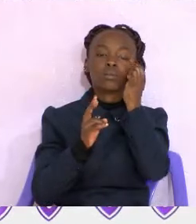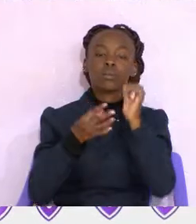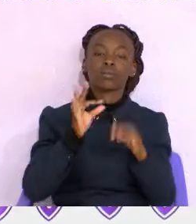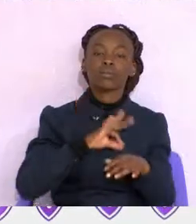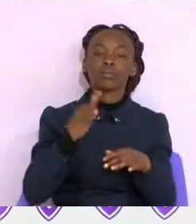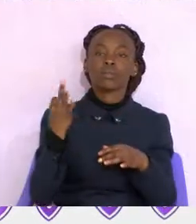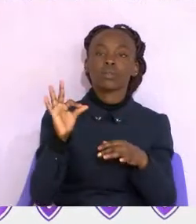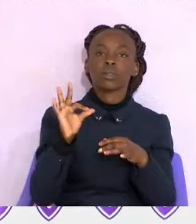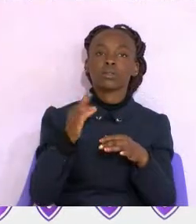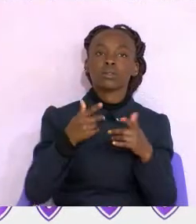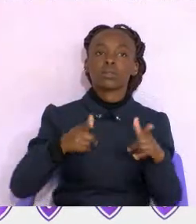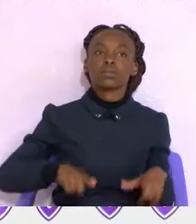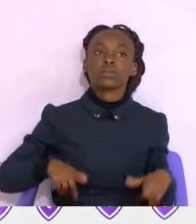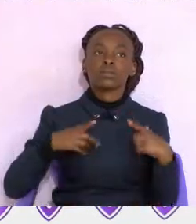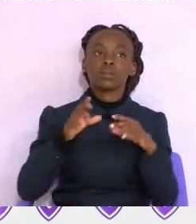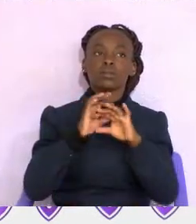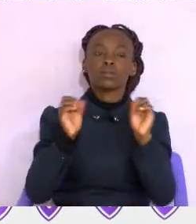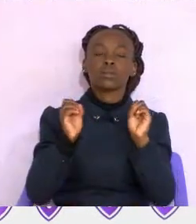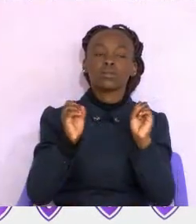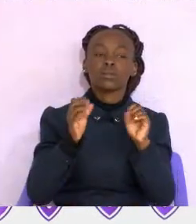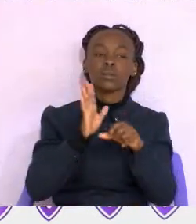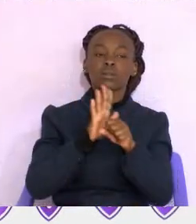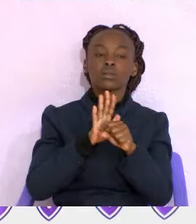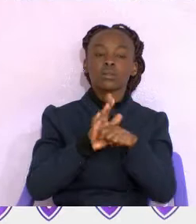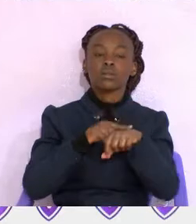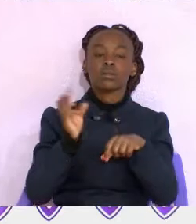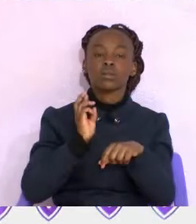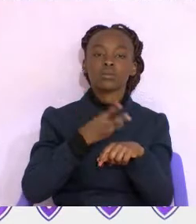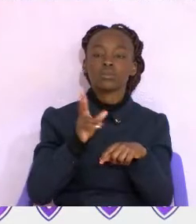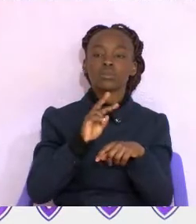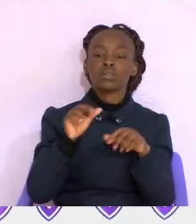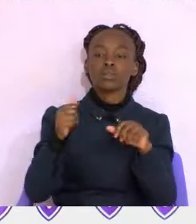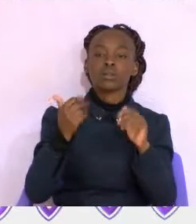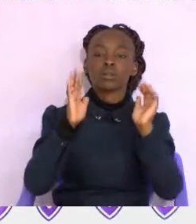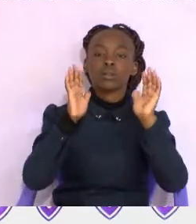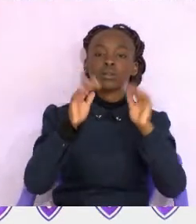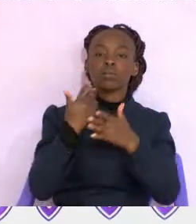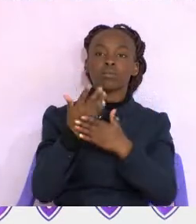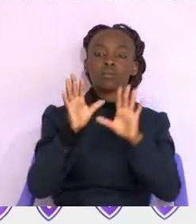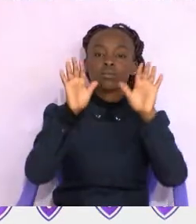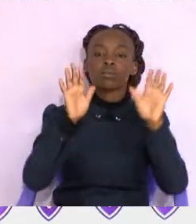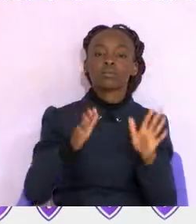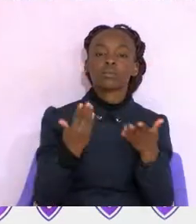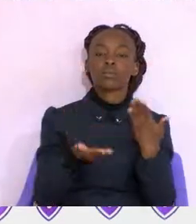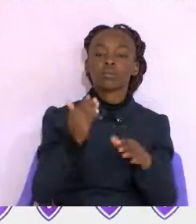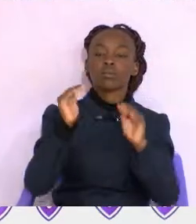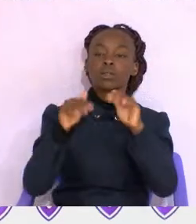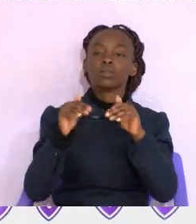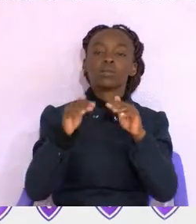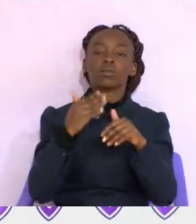ametupatia uzima. Na mara nyingi sana huwa tunadhamini vitu vingine zaidi. Inawezekana udhamini shamba yako